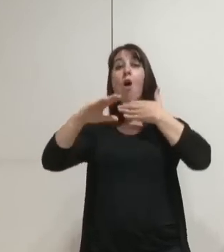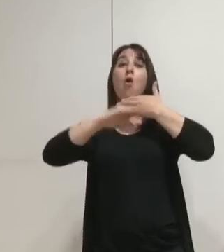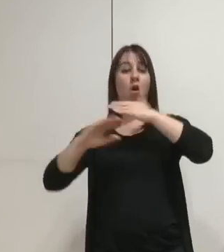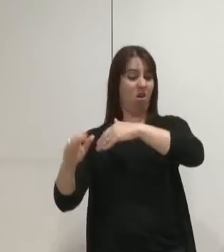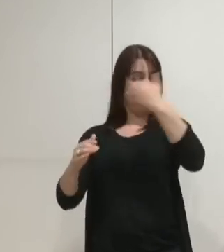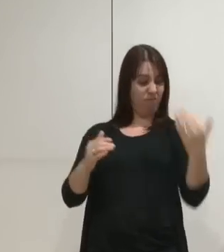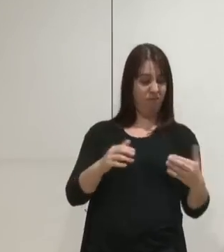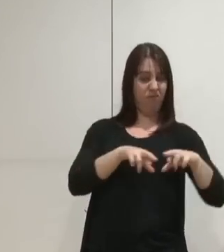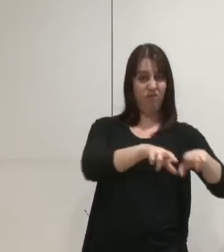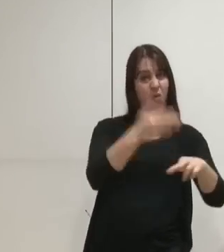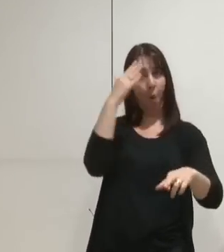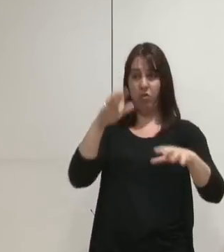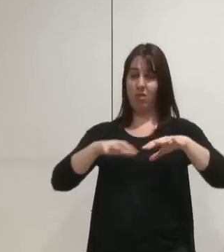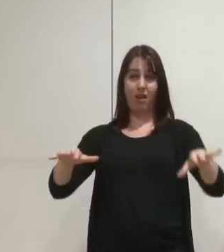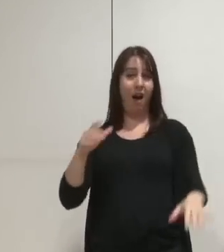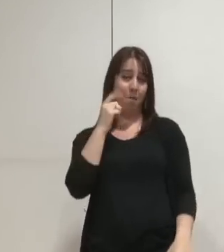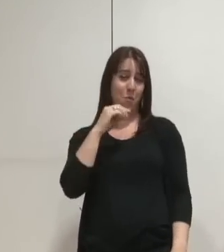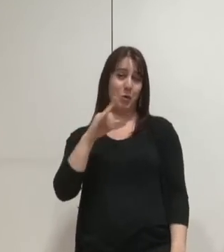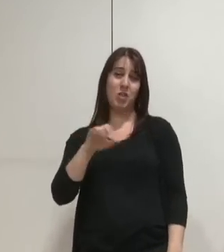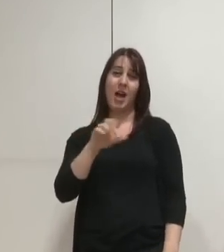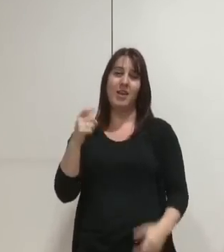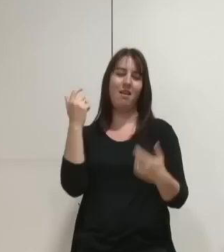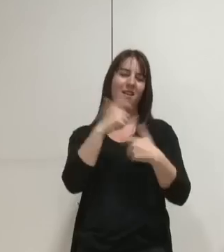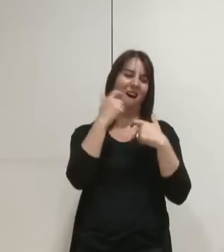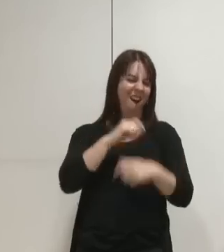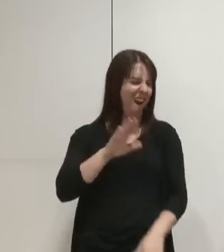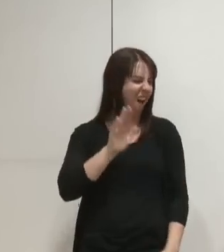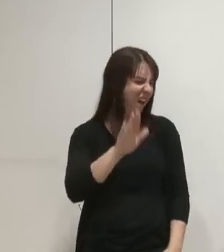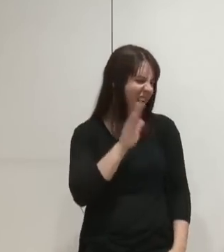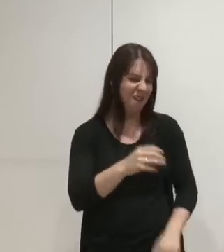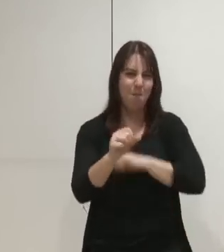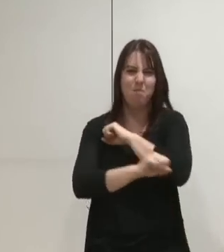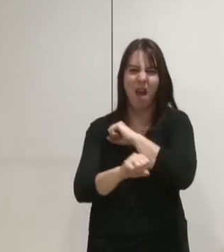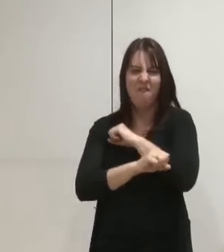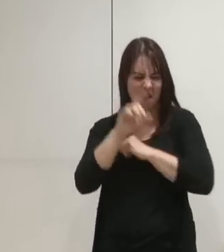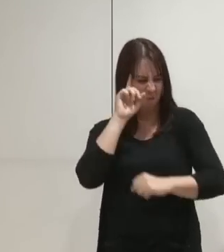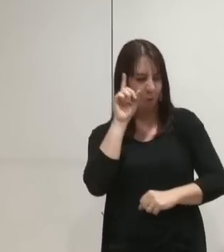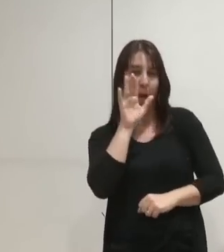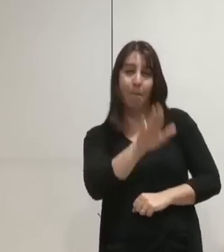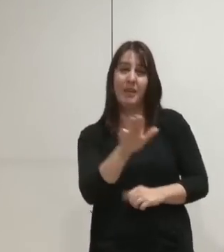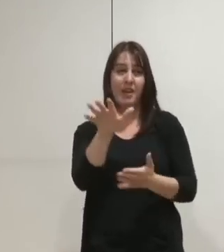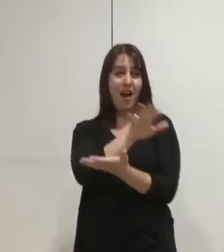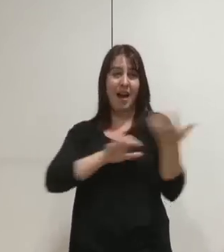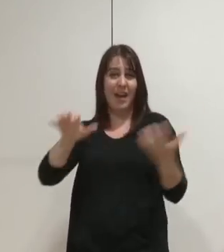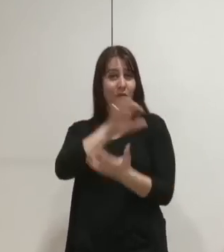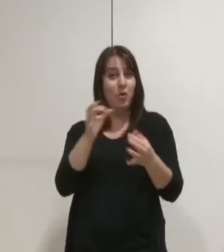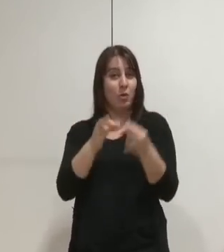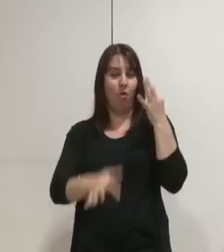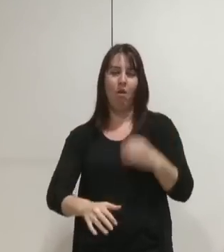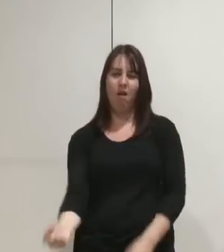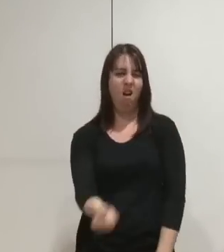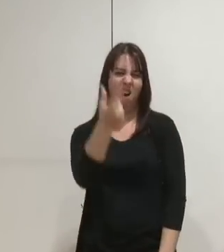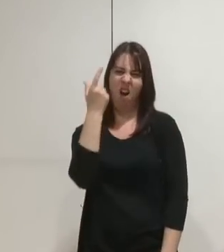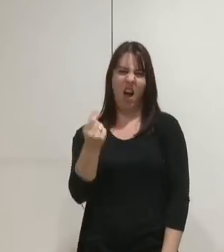bon révolutionnaire Joseph chaliier parce qu'il disait que comme ça les bienfaits de la Révolution irait encore plus vite